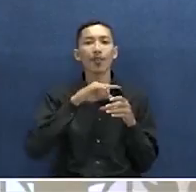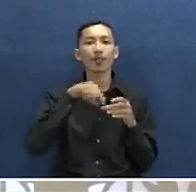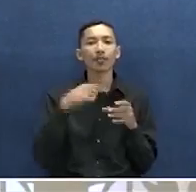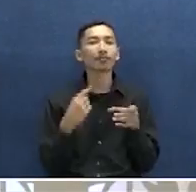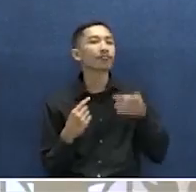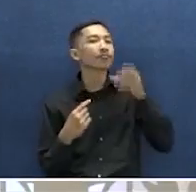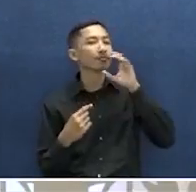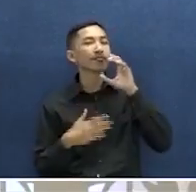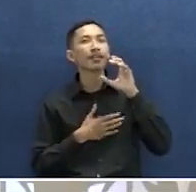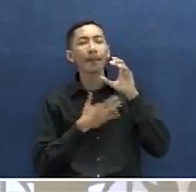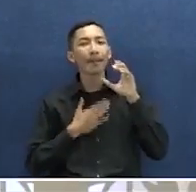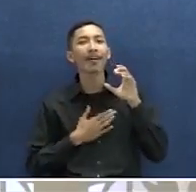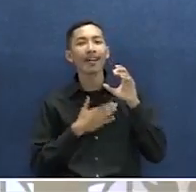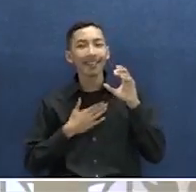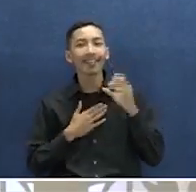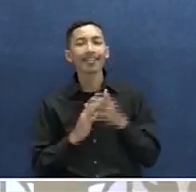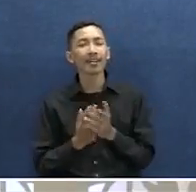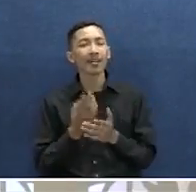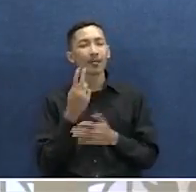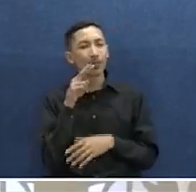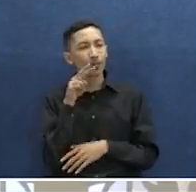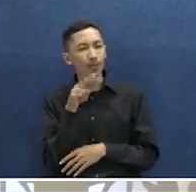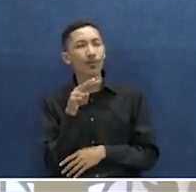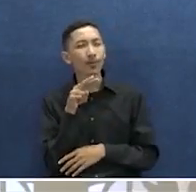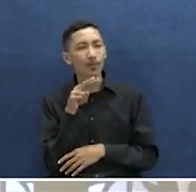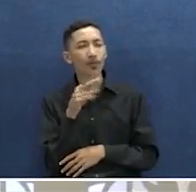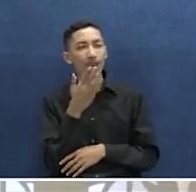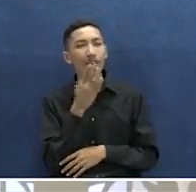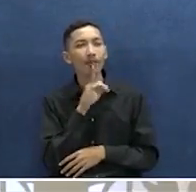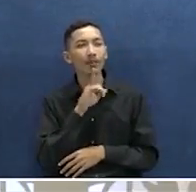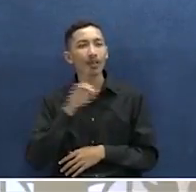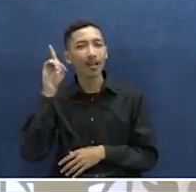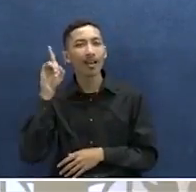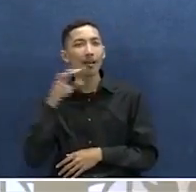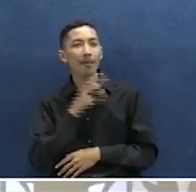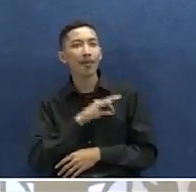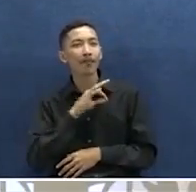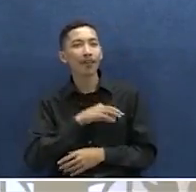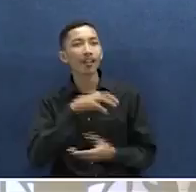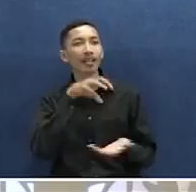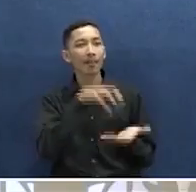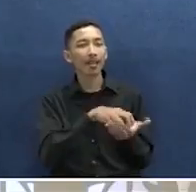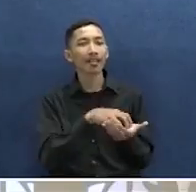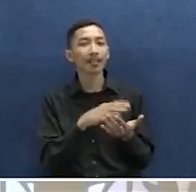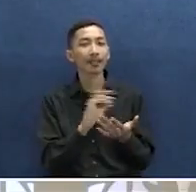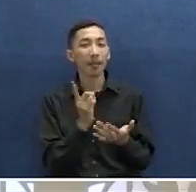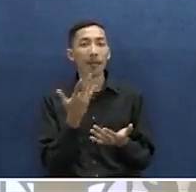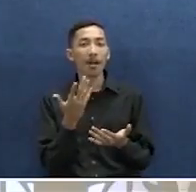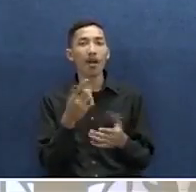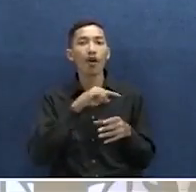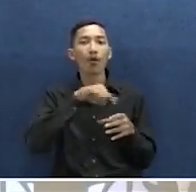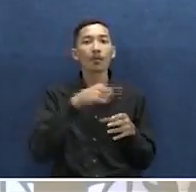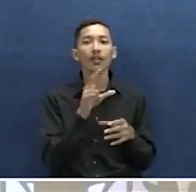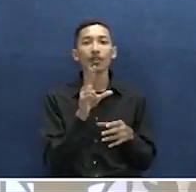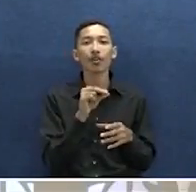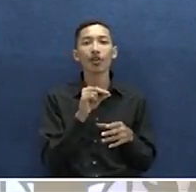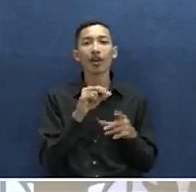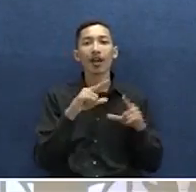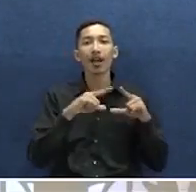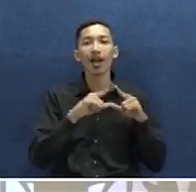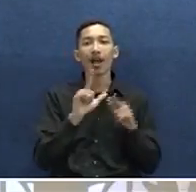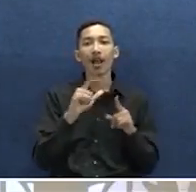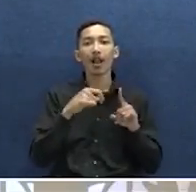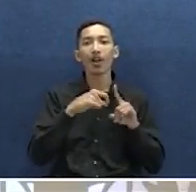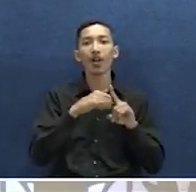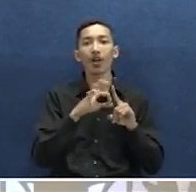mereka design Alhamdulillah jadi aku ngerasa Wah alhamdulillah nih jadi manfaat dan gada alkohol gitu Iya mungkin karena itu juga